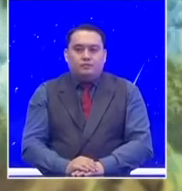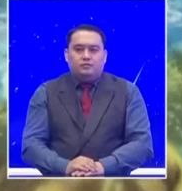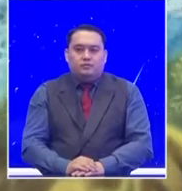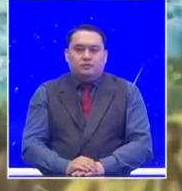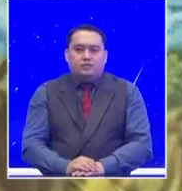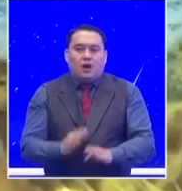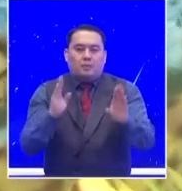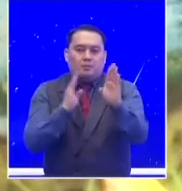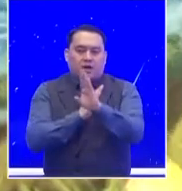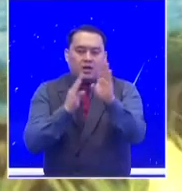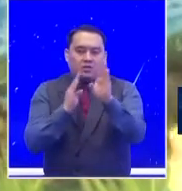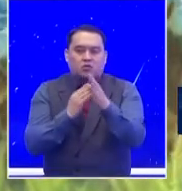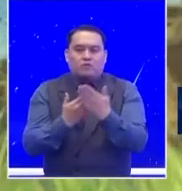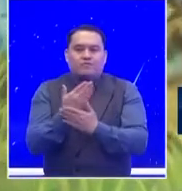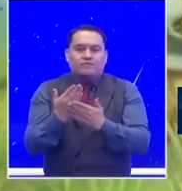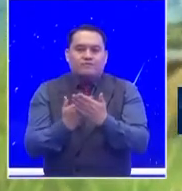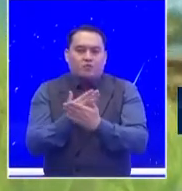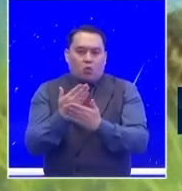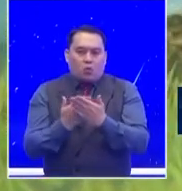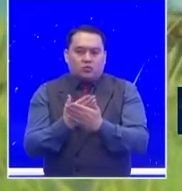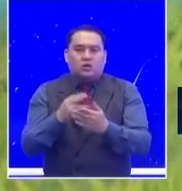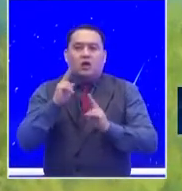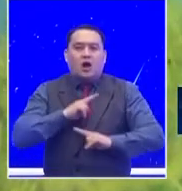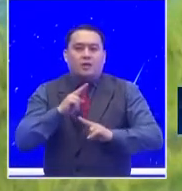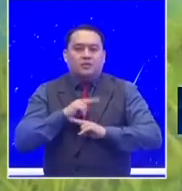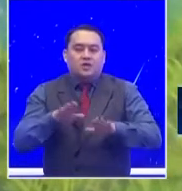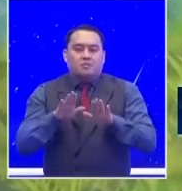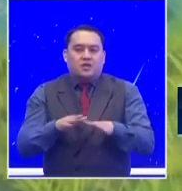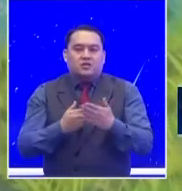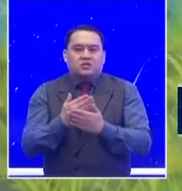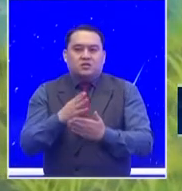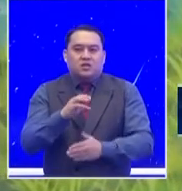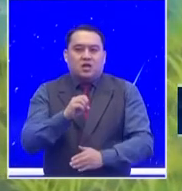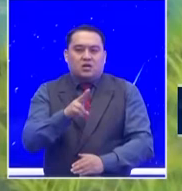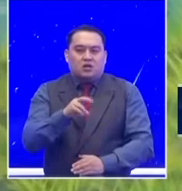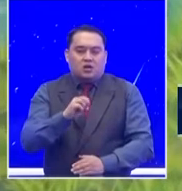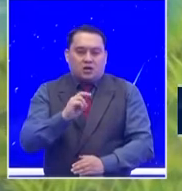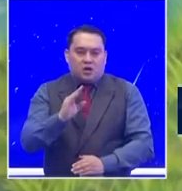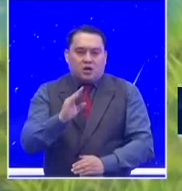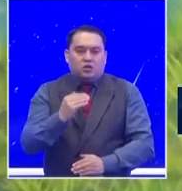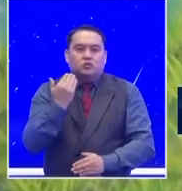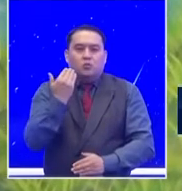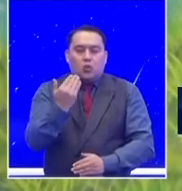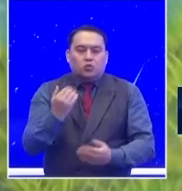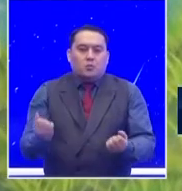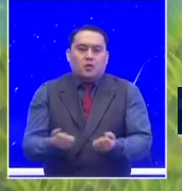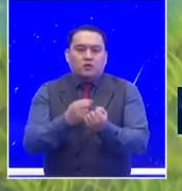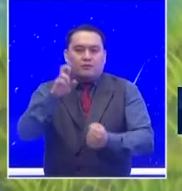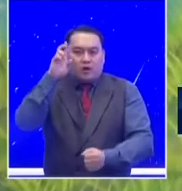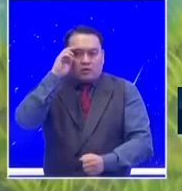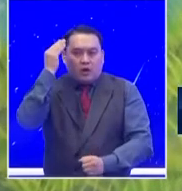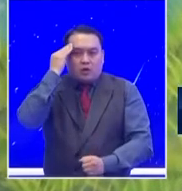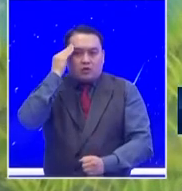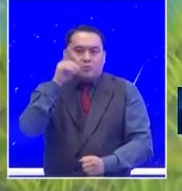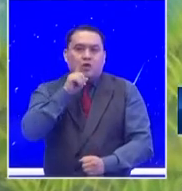Причудливые пейзажи, изображения флоры и фауны – работы местного художника Серика Нурсапа. Благодаря поддержке государства